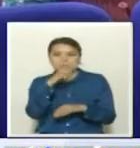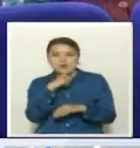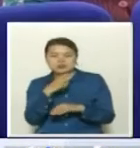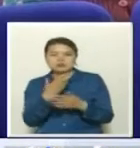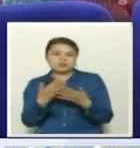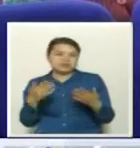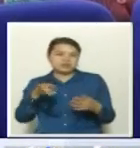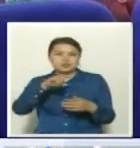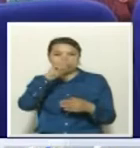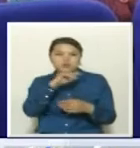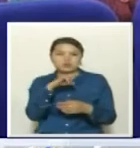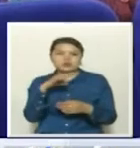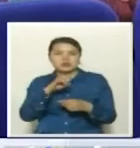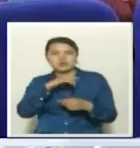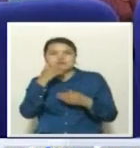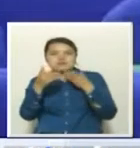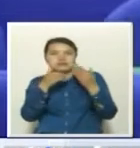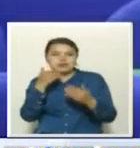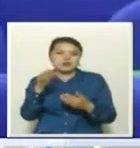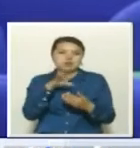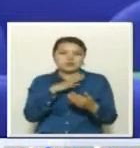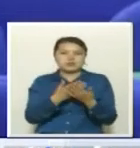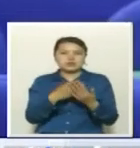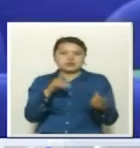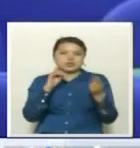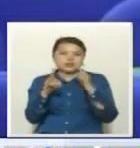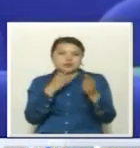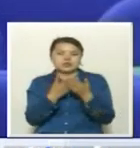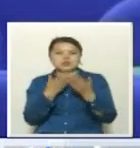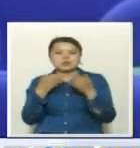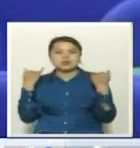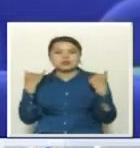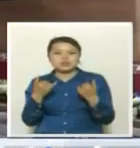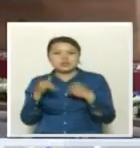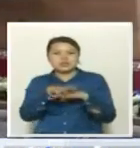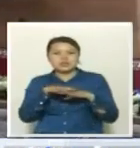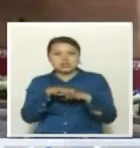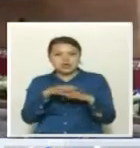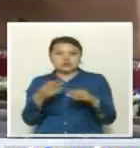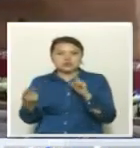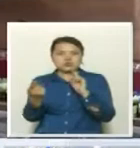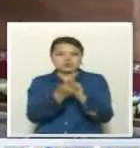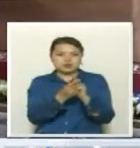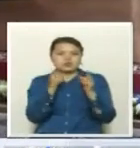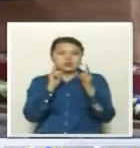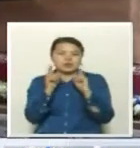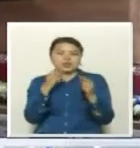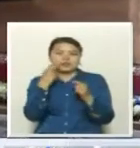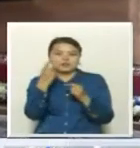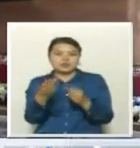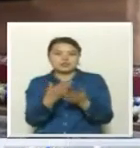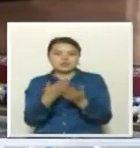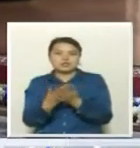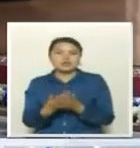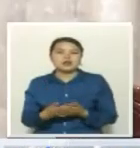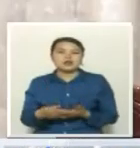алғаны рас. Мәселенің аражігін ашып, дұрыс ақпарат беру мақсатында мамандар жұртшылықпен жүздесіп үндеу жасады. Енді барлық төлемдер